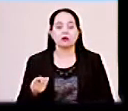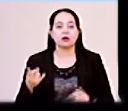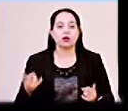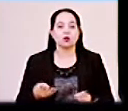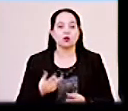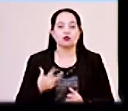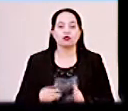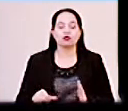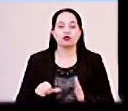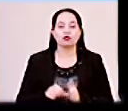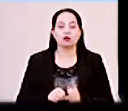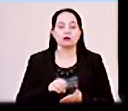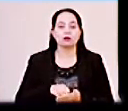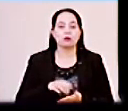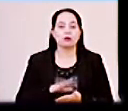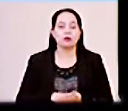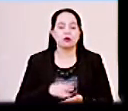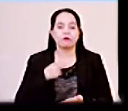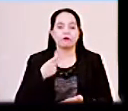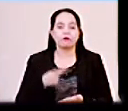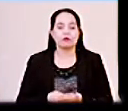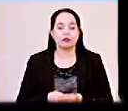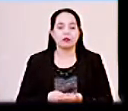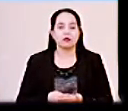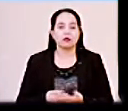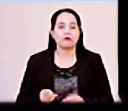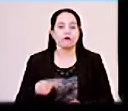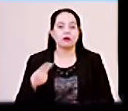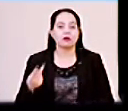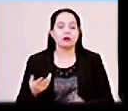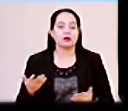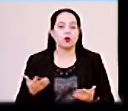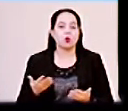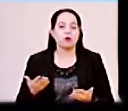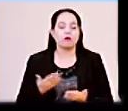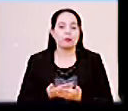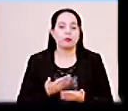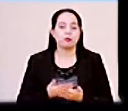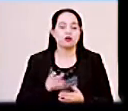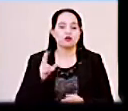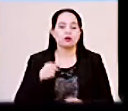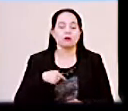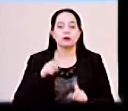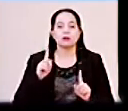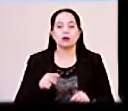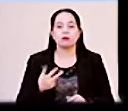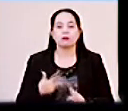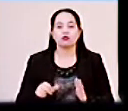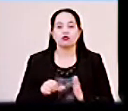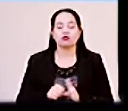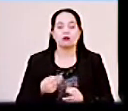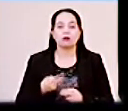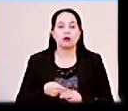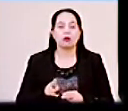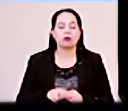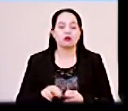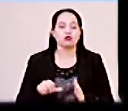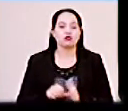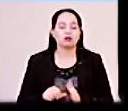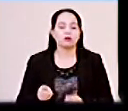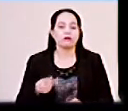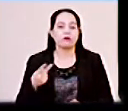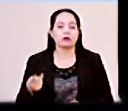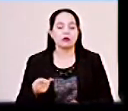нужно 36 записать в виде квадрата какого-то числа. Но мы знаем, что 36 это 6 в